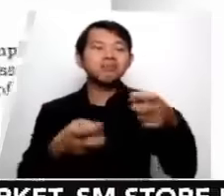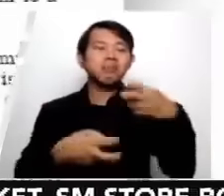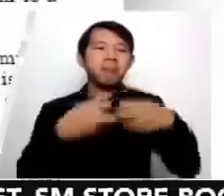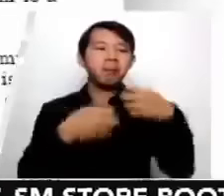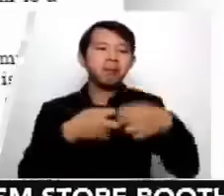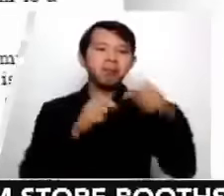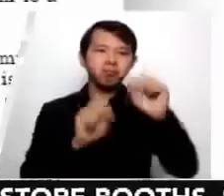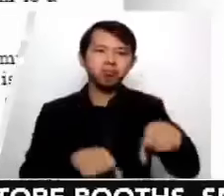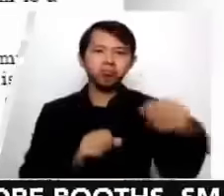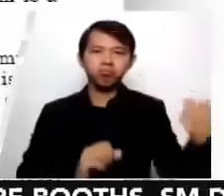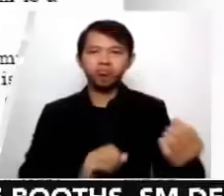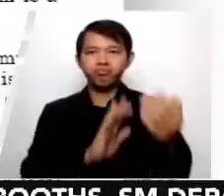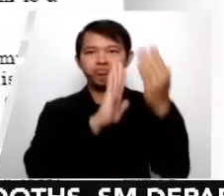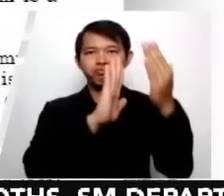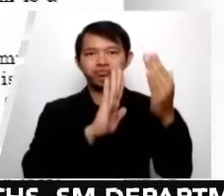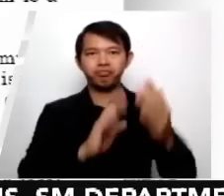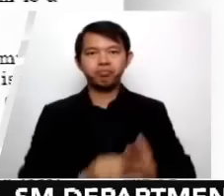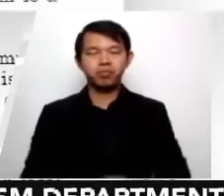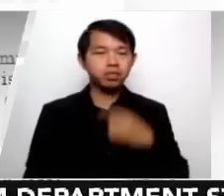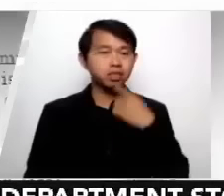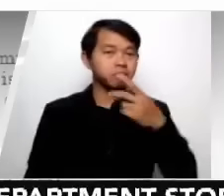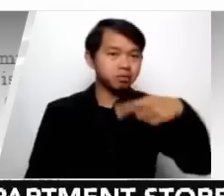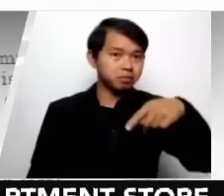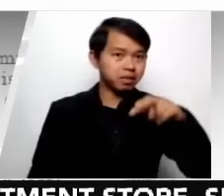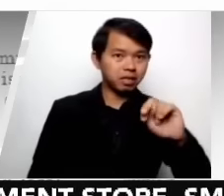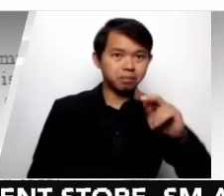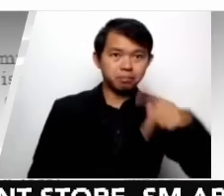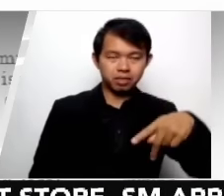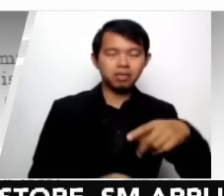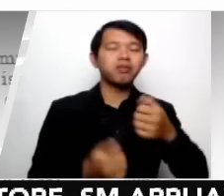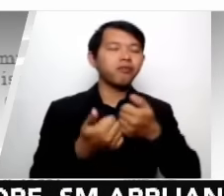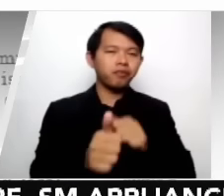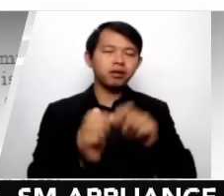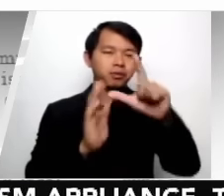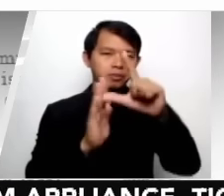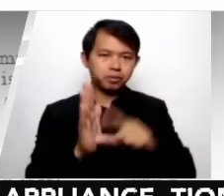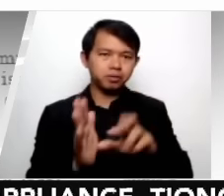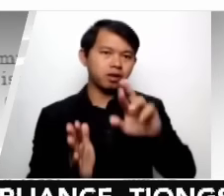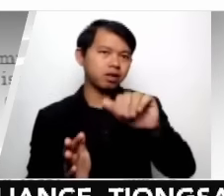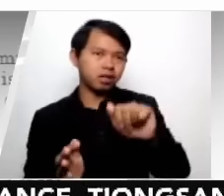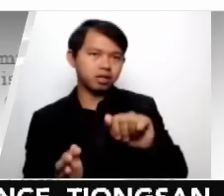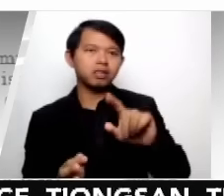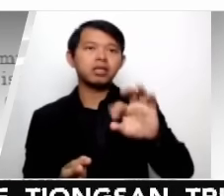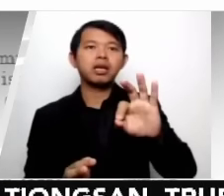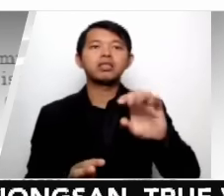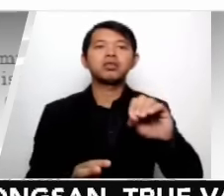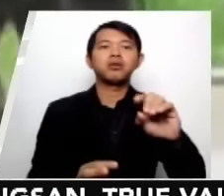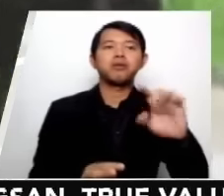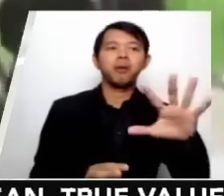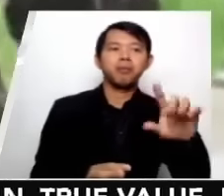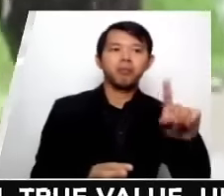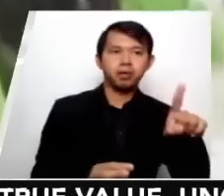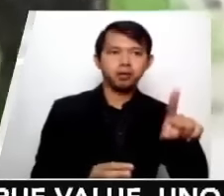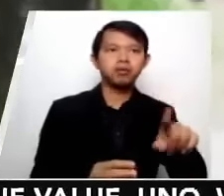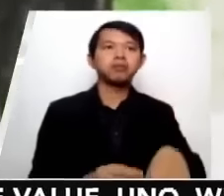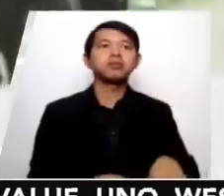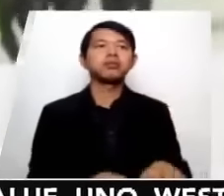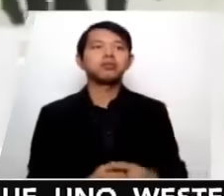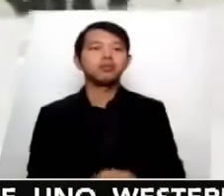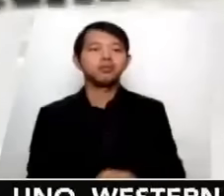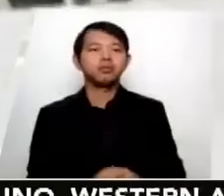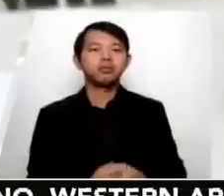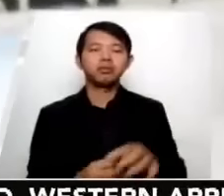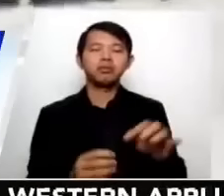Sabi ng PNP, alinsunod ito sa RA 10591 o ang Comprehensive Law on Firearms and Ammunition na sinuspinde